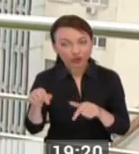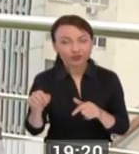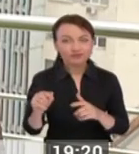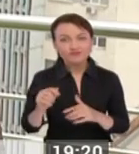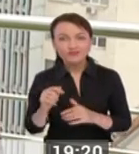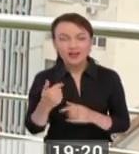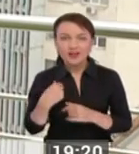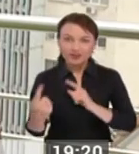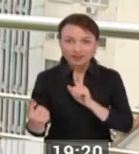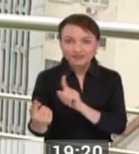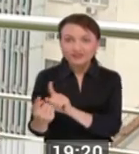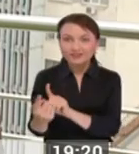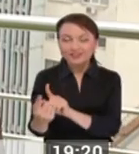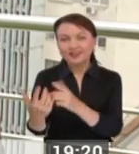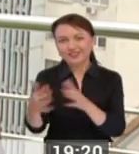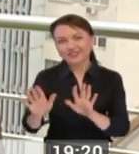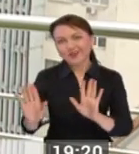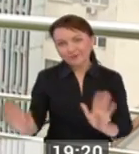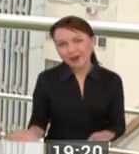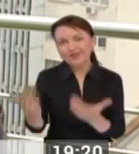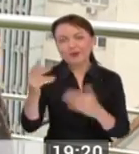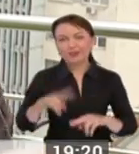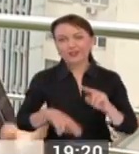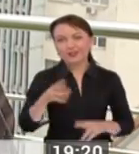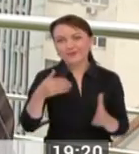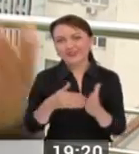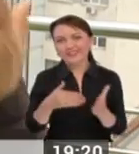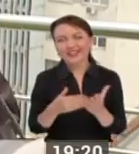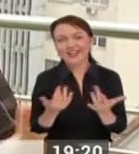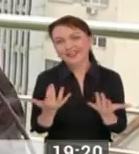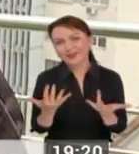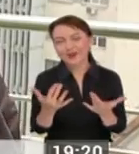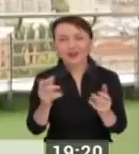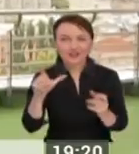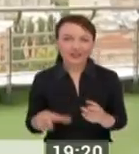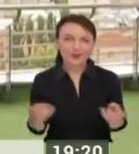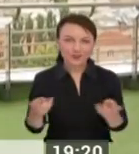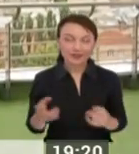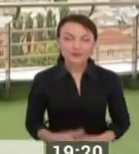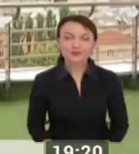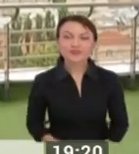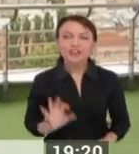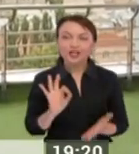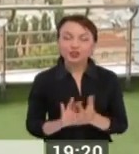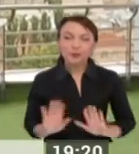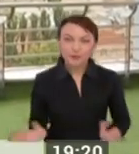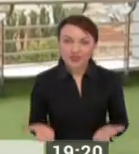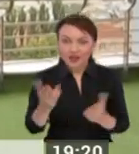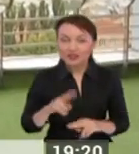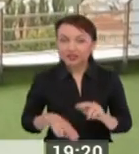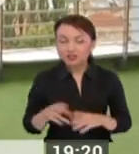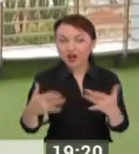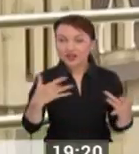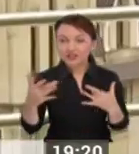працює, тоді я підходжу з ним, і ми вже піднімаємо йому настроєння максимально, наскільки це людину треба. Для того, щоб підняти настрій,